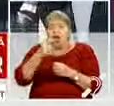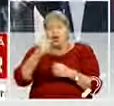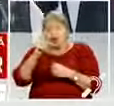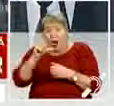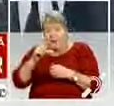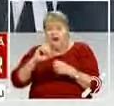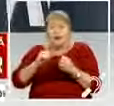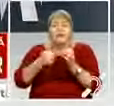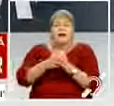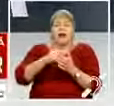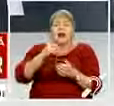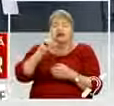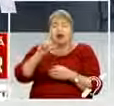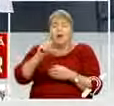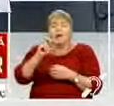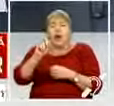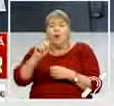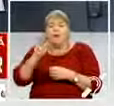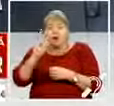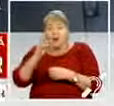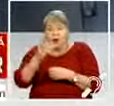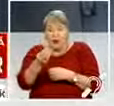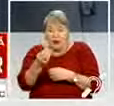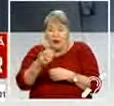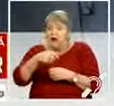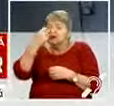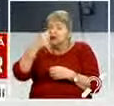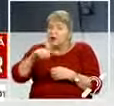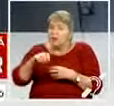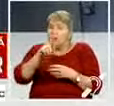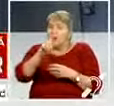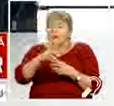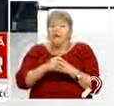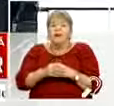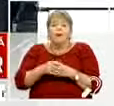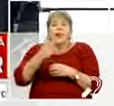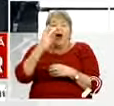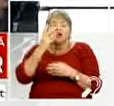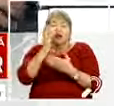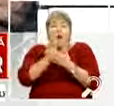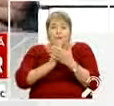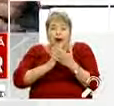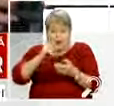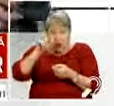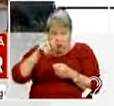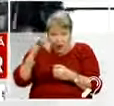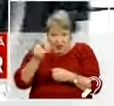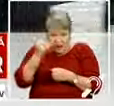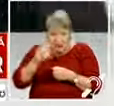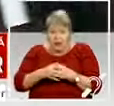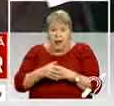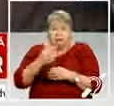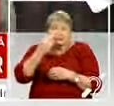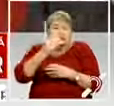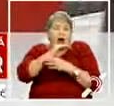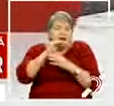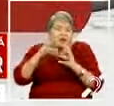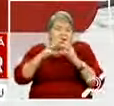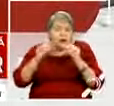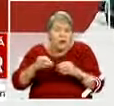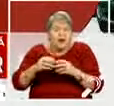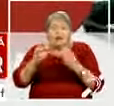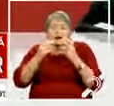și 7,84 lei de bani. Cel mai mult s-au scumpit carburanții în a doua parte a lunii ianuarie. Spre exemplu, la nivel național, prețurile au